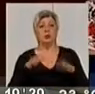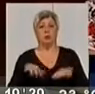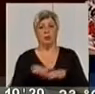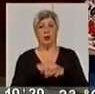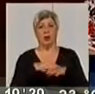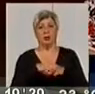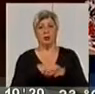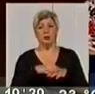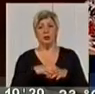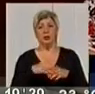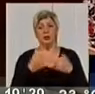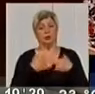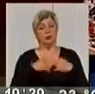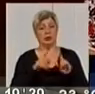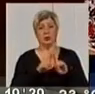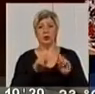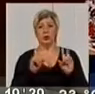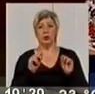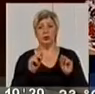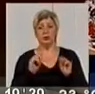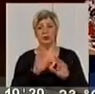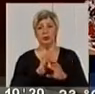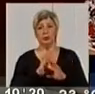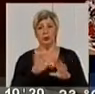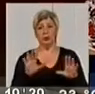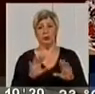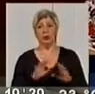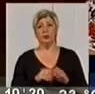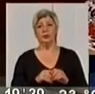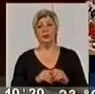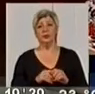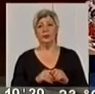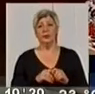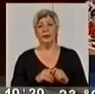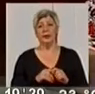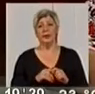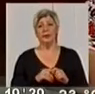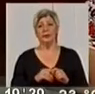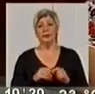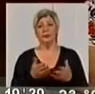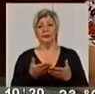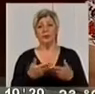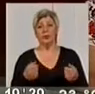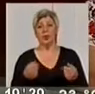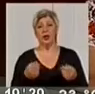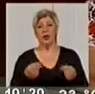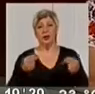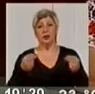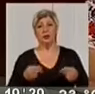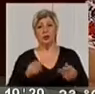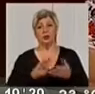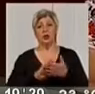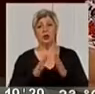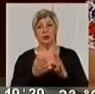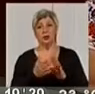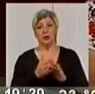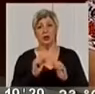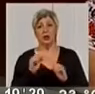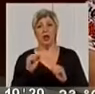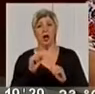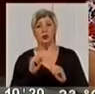що департамент веде оздоровчу кампанію літню дитячу. У нас ми заключали договори на Азовському морі і, скажімо, проходило